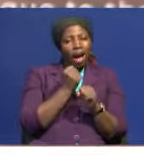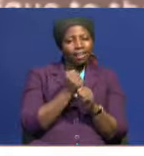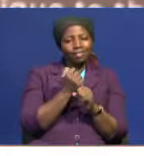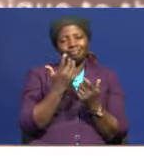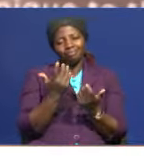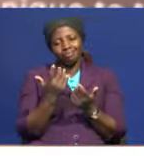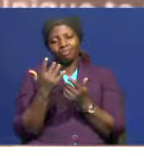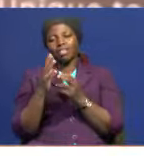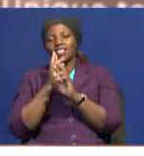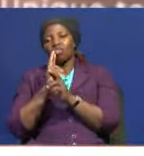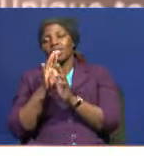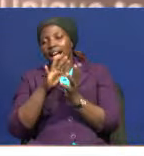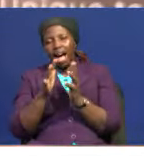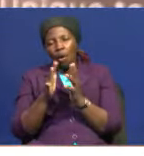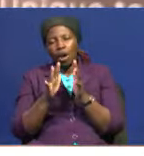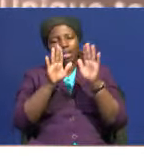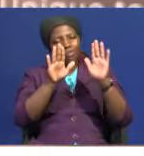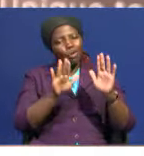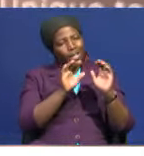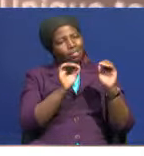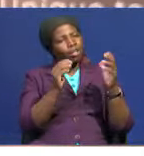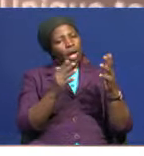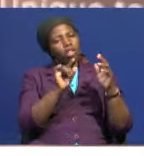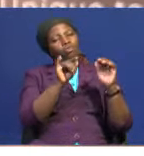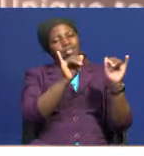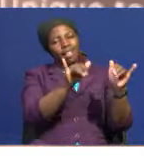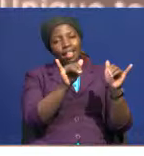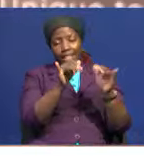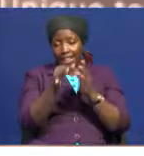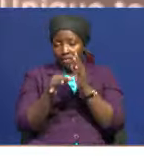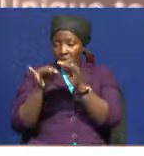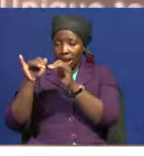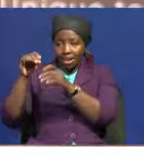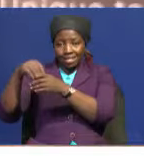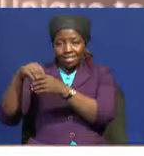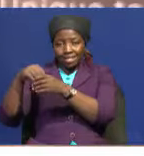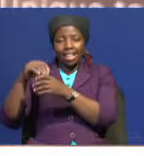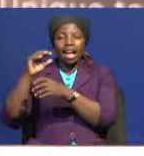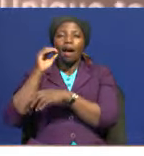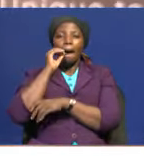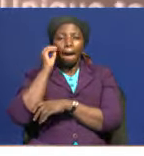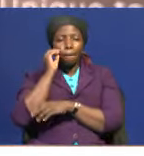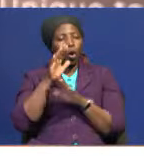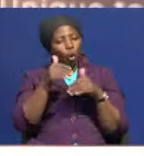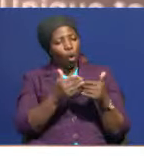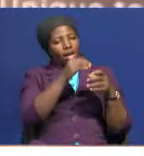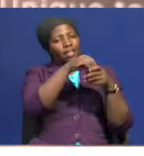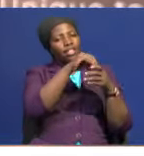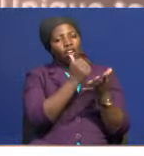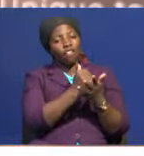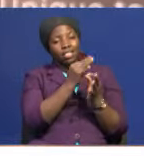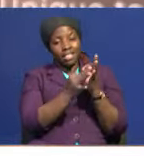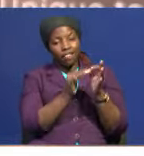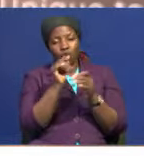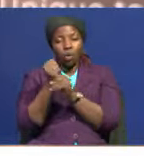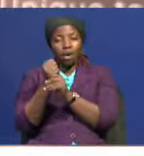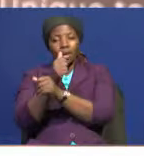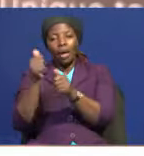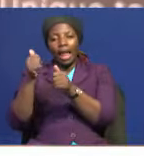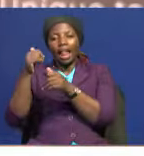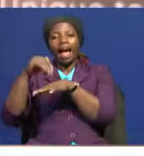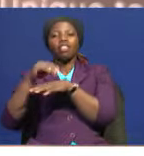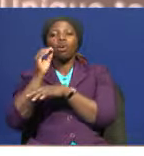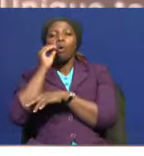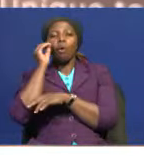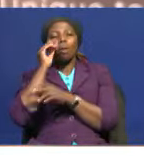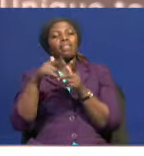sit, whether you're sitting at home and whether you're sitting in the office. And if you're producing at home, why do we need to